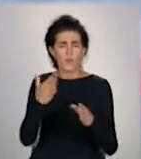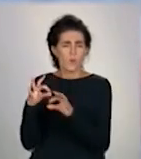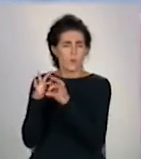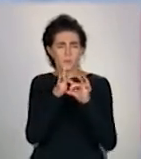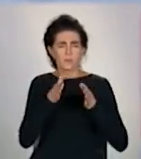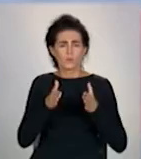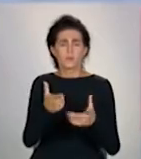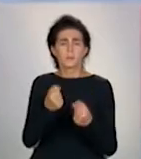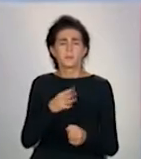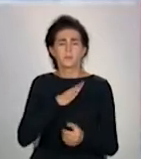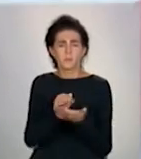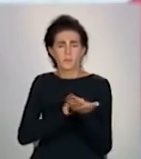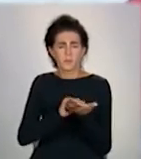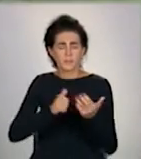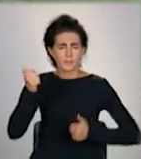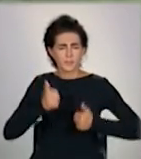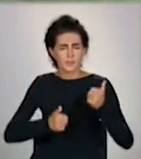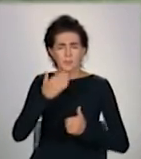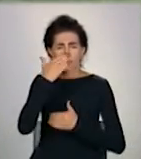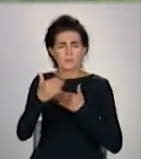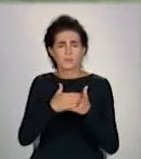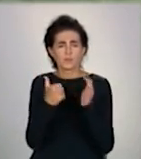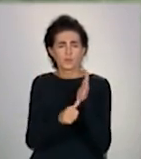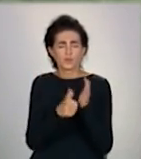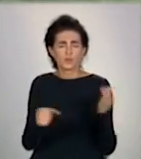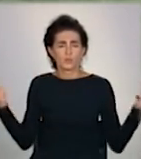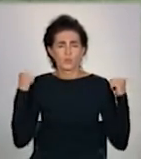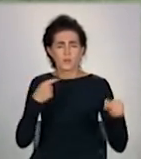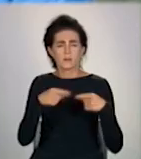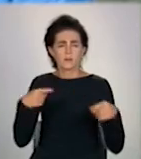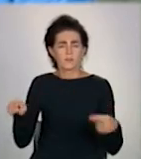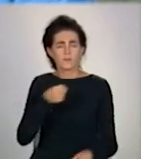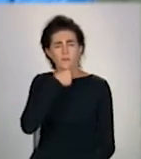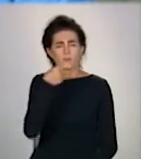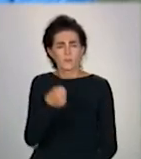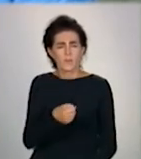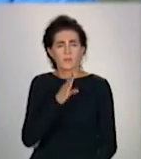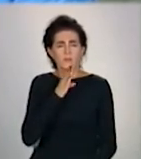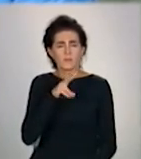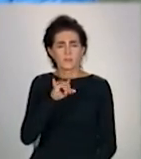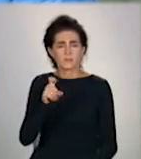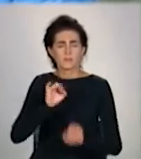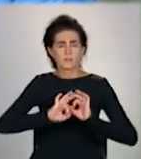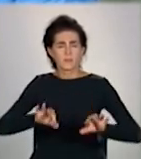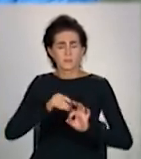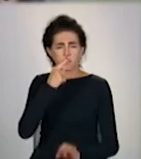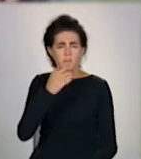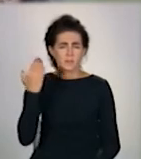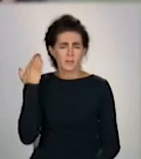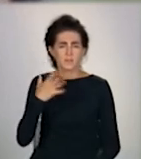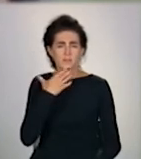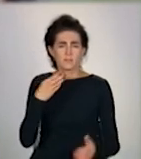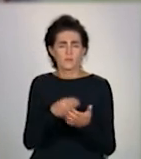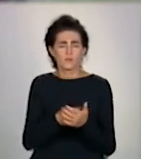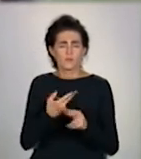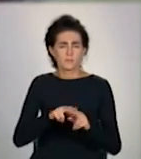якій тренувався Даниїл. Тут займаються близько 60 спортсменів різного віку. Єлизавета розповідає, нещодавно встановила